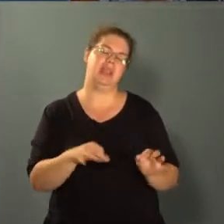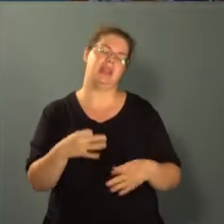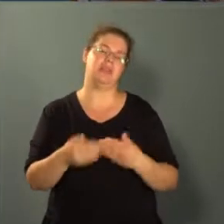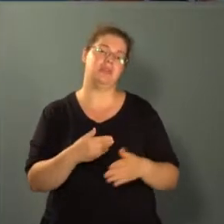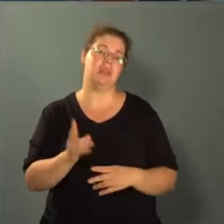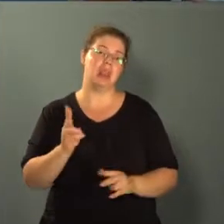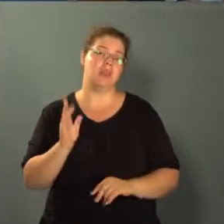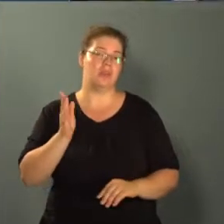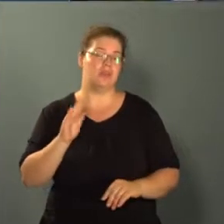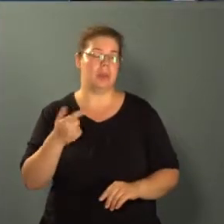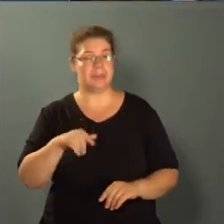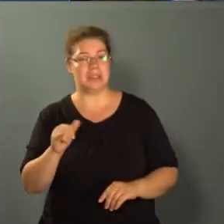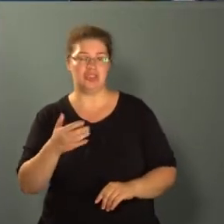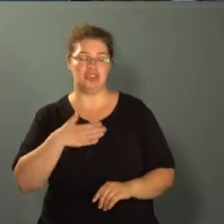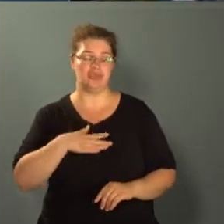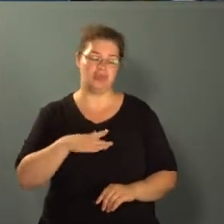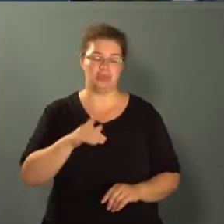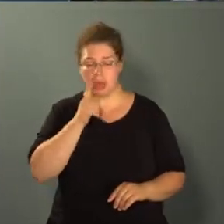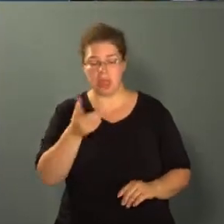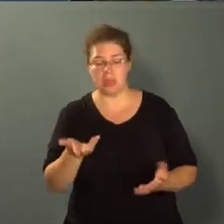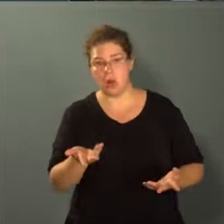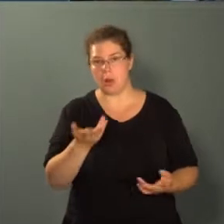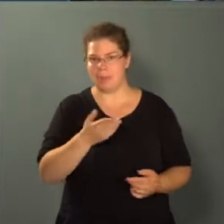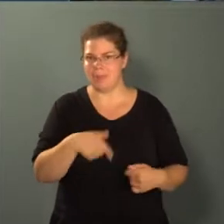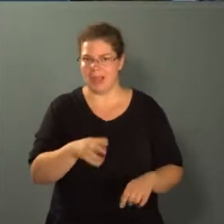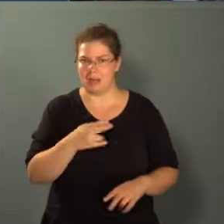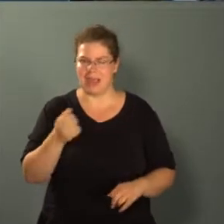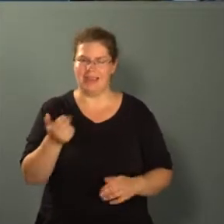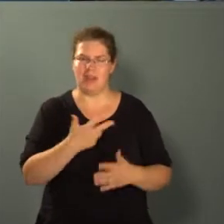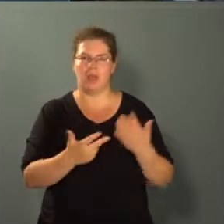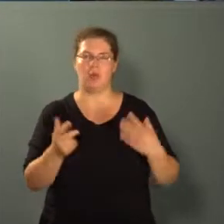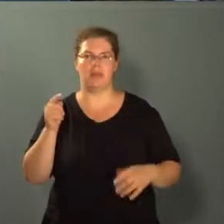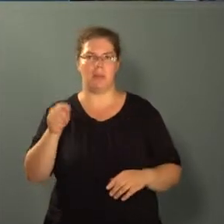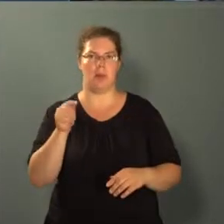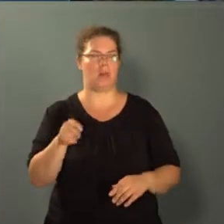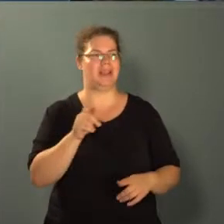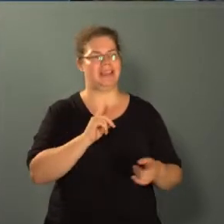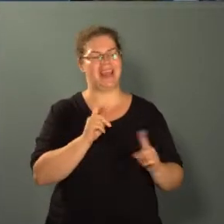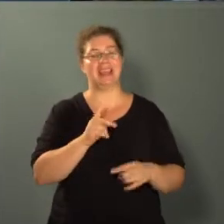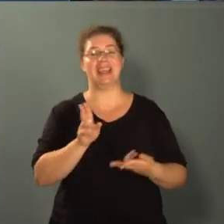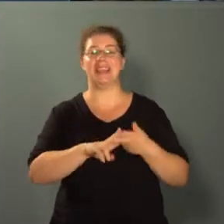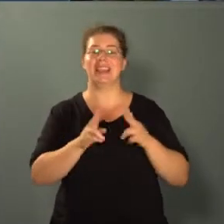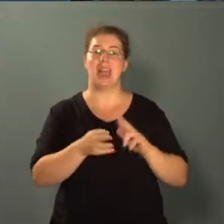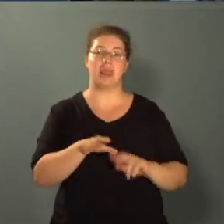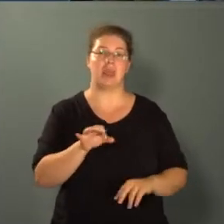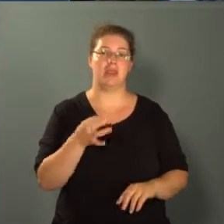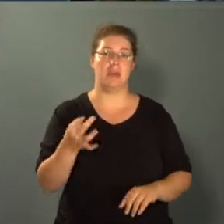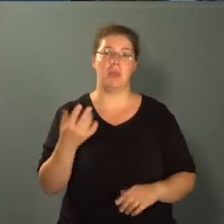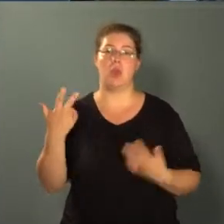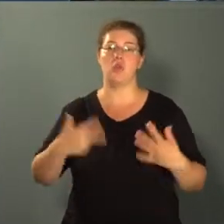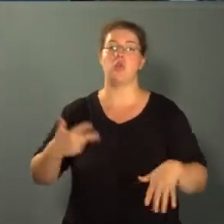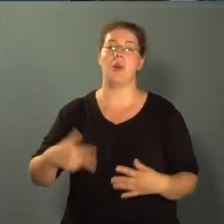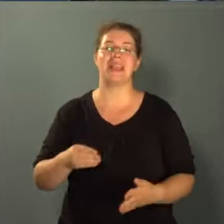lehet, hogy jövőre mi is leszünk. Hát például, amikor minket meghívtak 80-ba oda játszani, egy szerdai nap, akkor